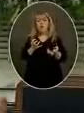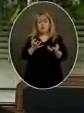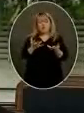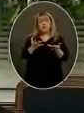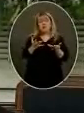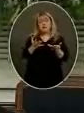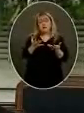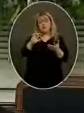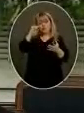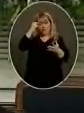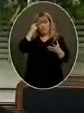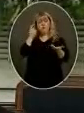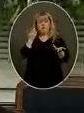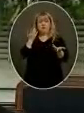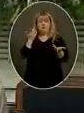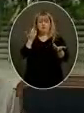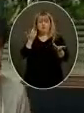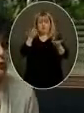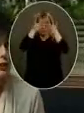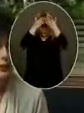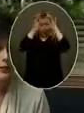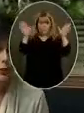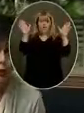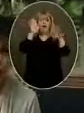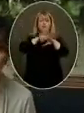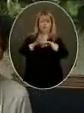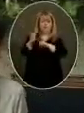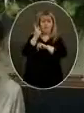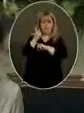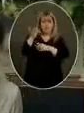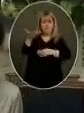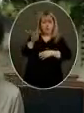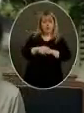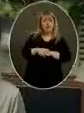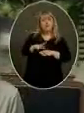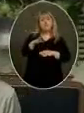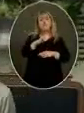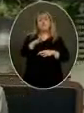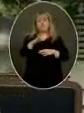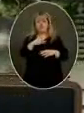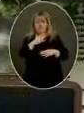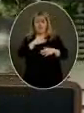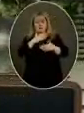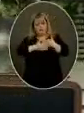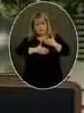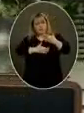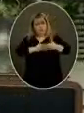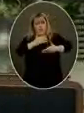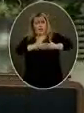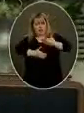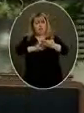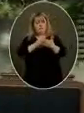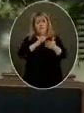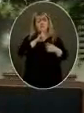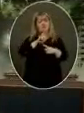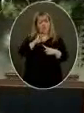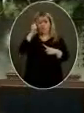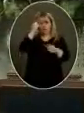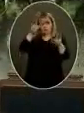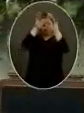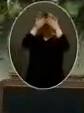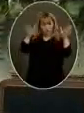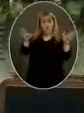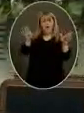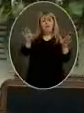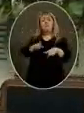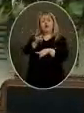procéder avec ouverture sur cette question-là, probablement de façon graduelle, mais certainement avec ouverture et en